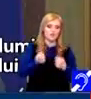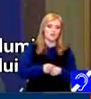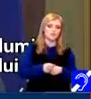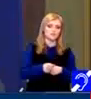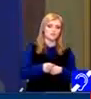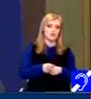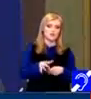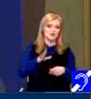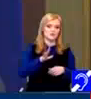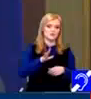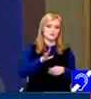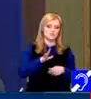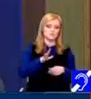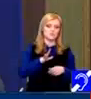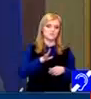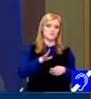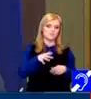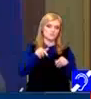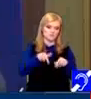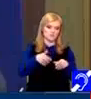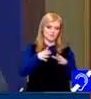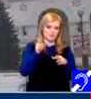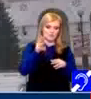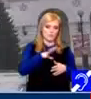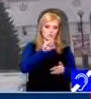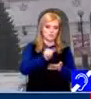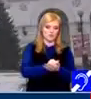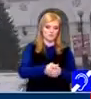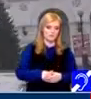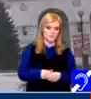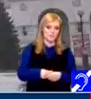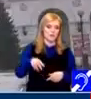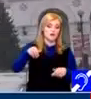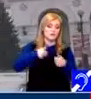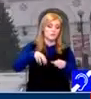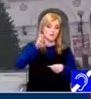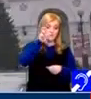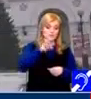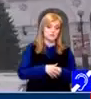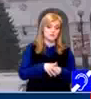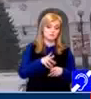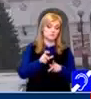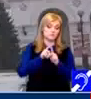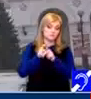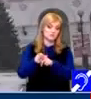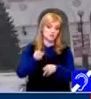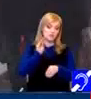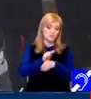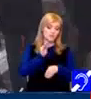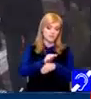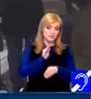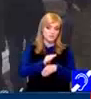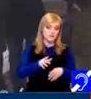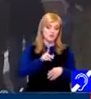на президента Російської Федерації на території окупованого Криму. Departamentul American de Stat a reacționat cu o declarație în care critică